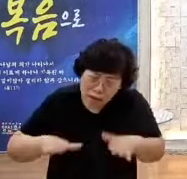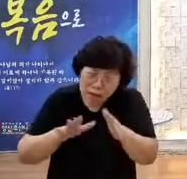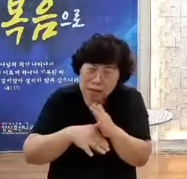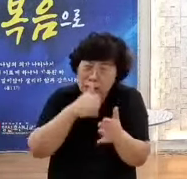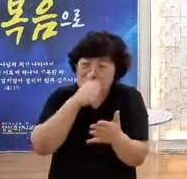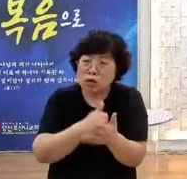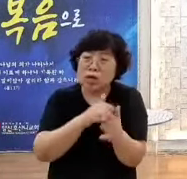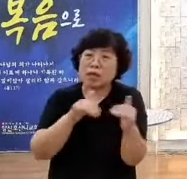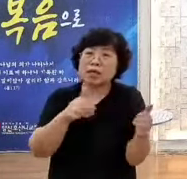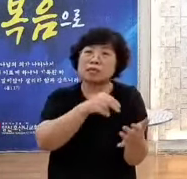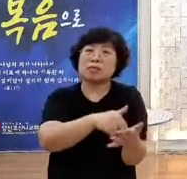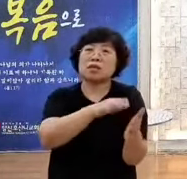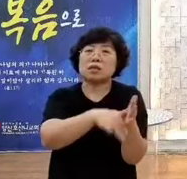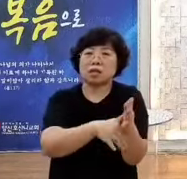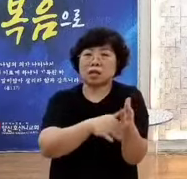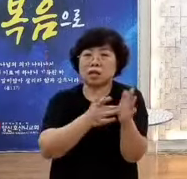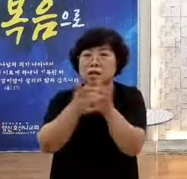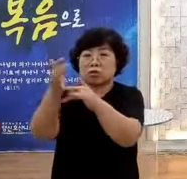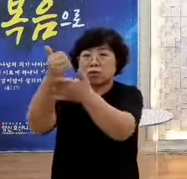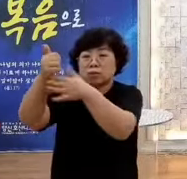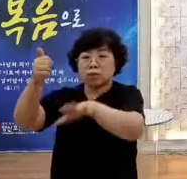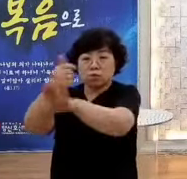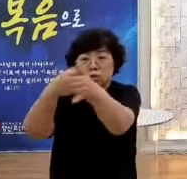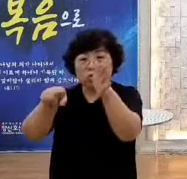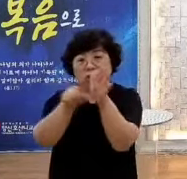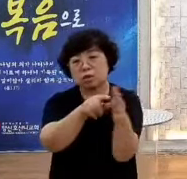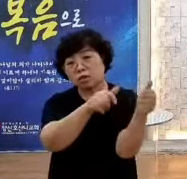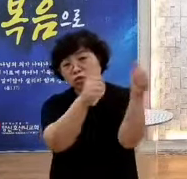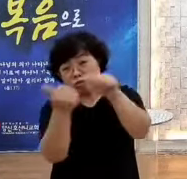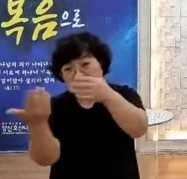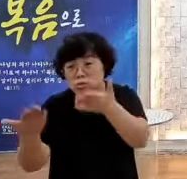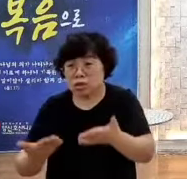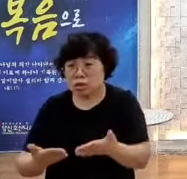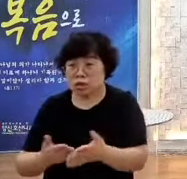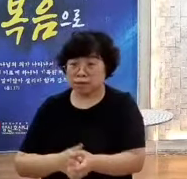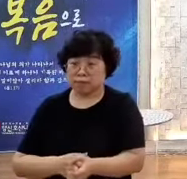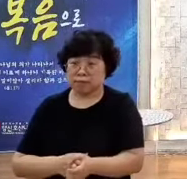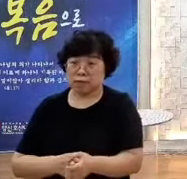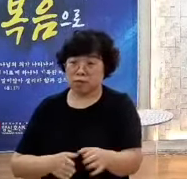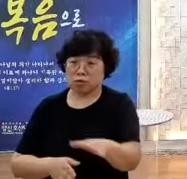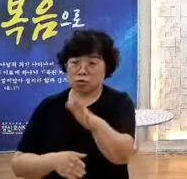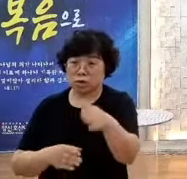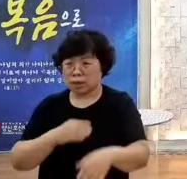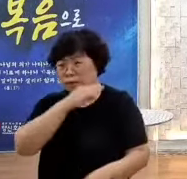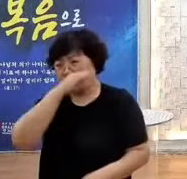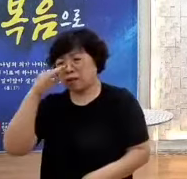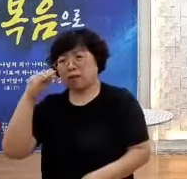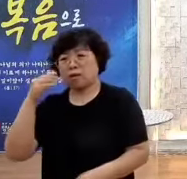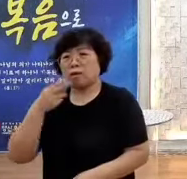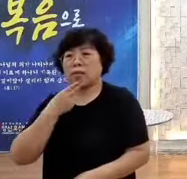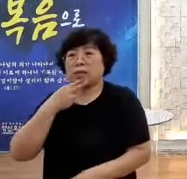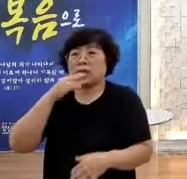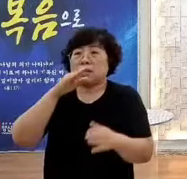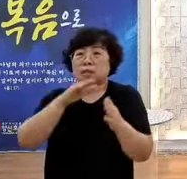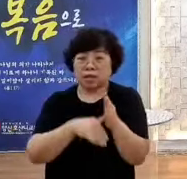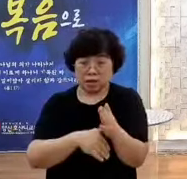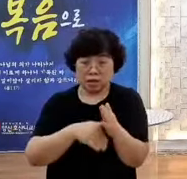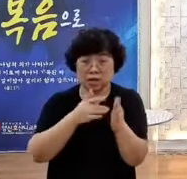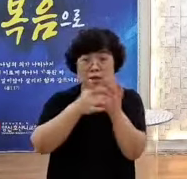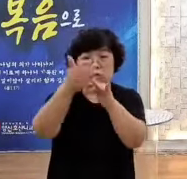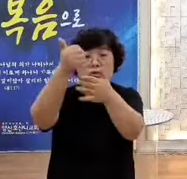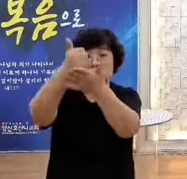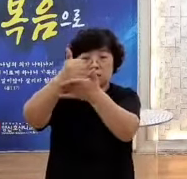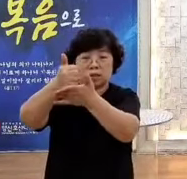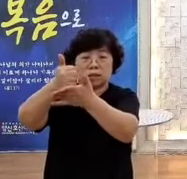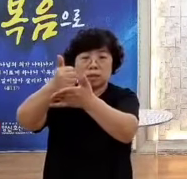죄인 되었을 때, 부끄러울 때, 전혀 우리가 경건하지 않았을 때, 그때